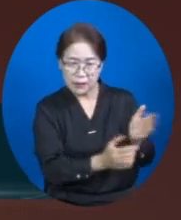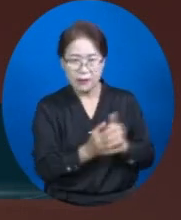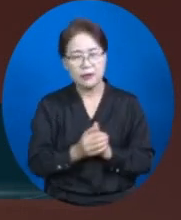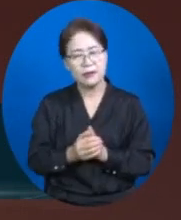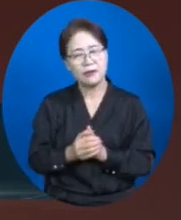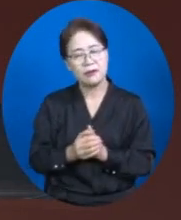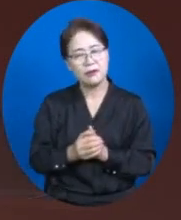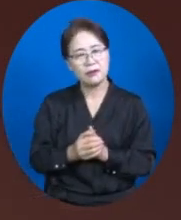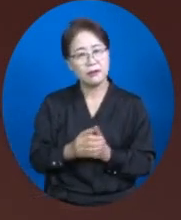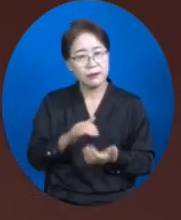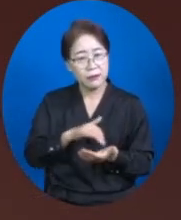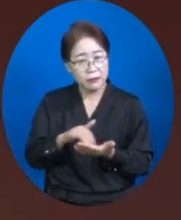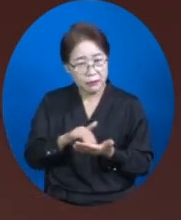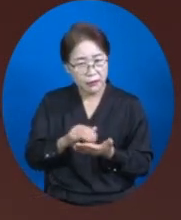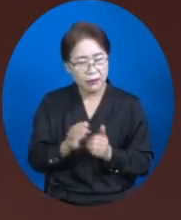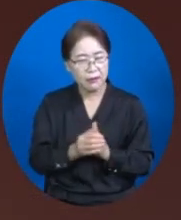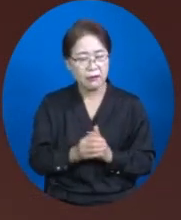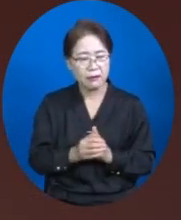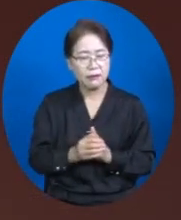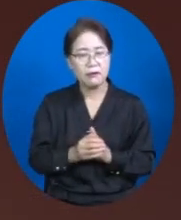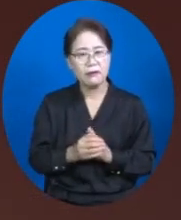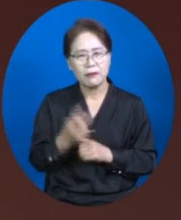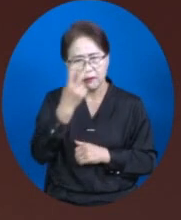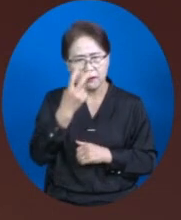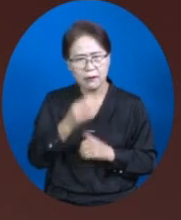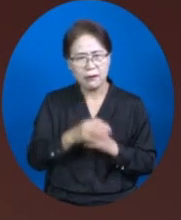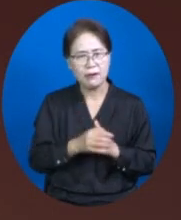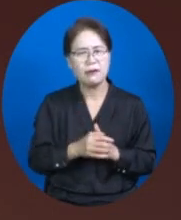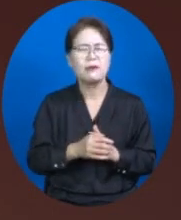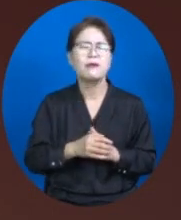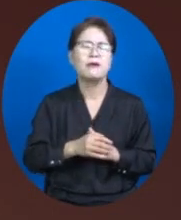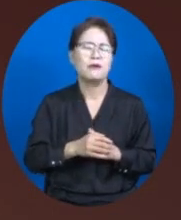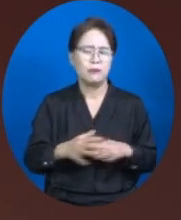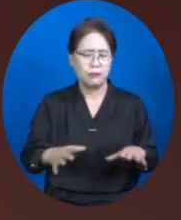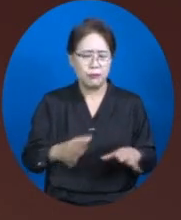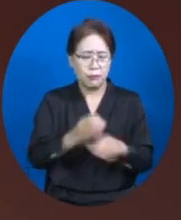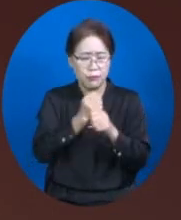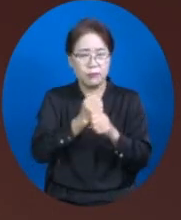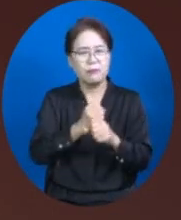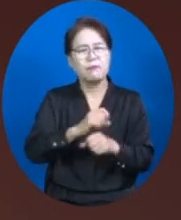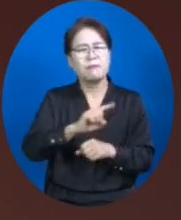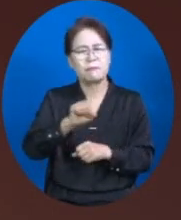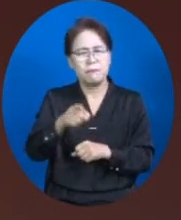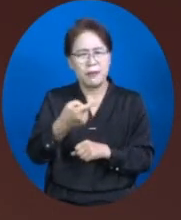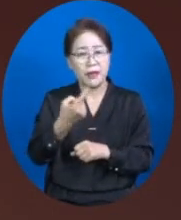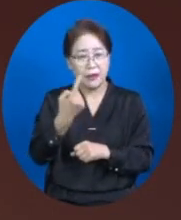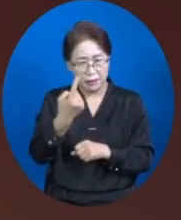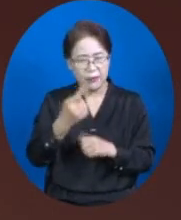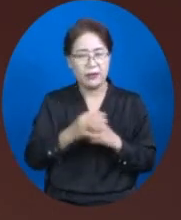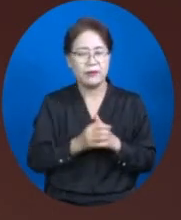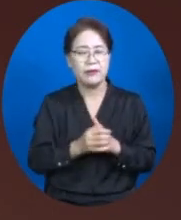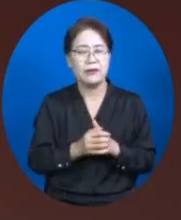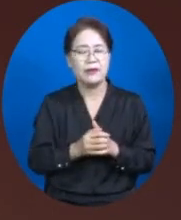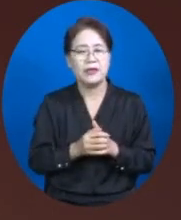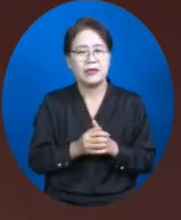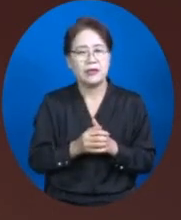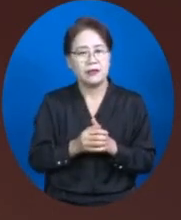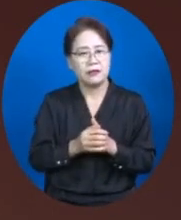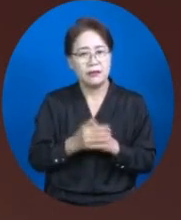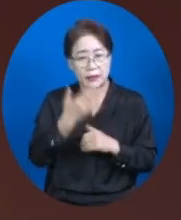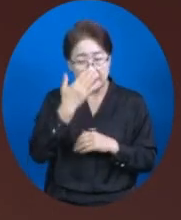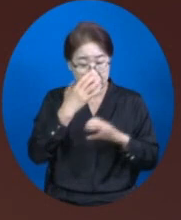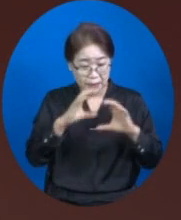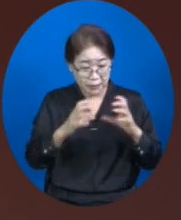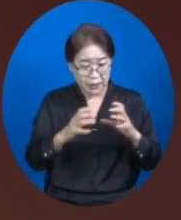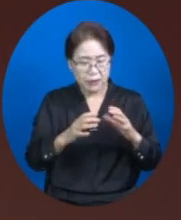나옵니다 검색을 해보니까 101번 나온대요 주로 어떨 때 많이 사용되었어요 이스라엘